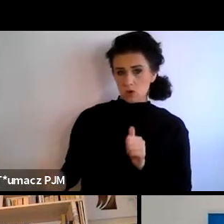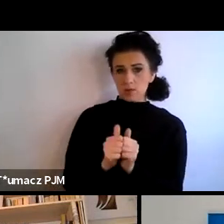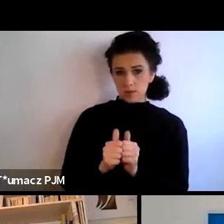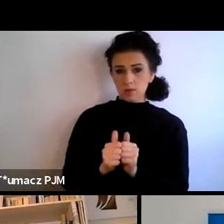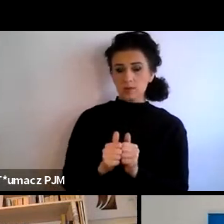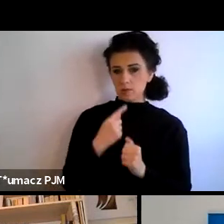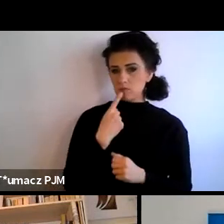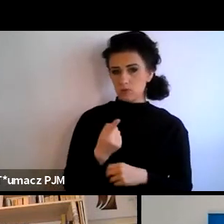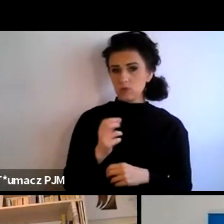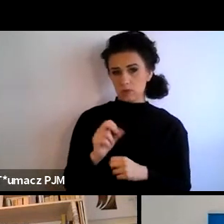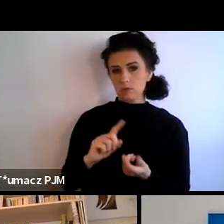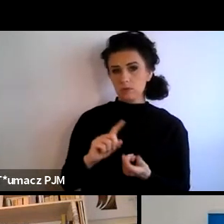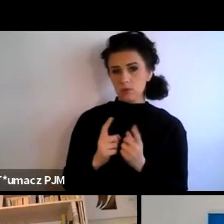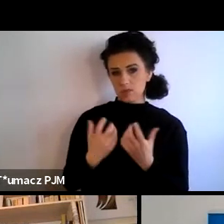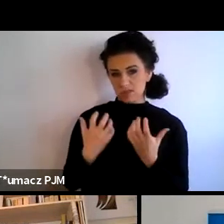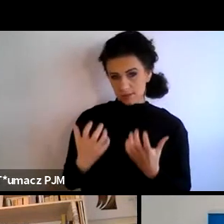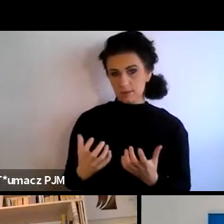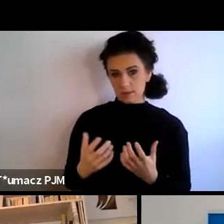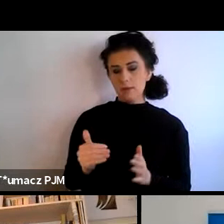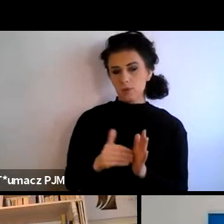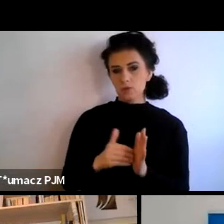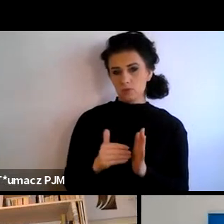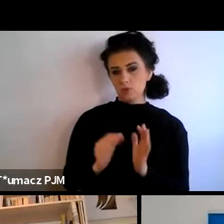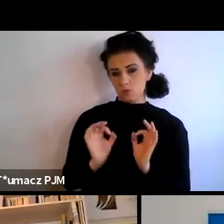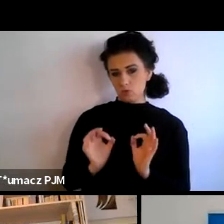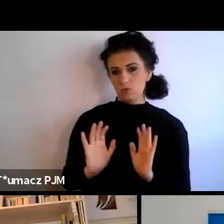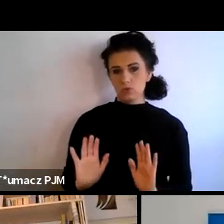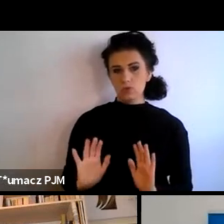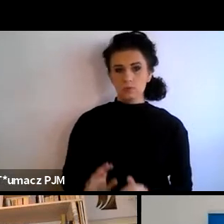spotykać ze studentem, który tego potrzebuje.